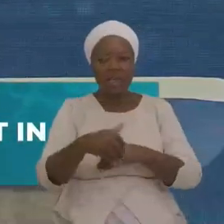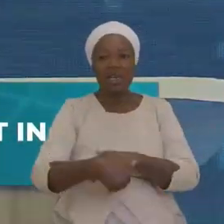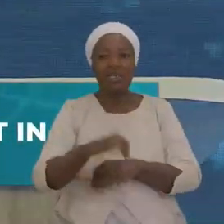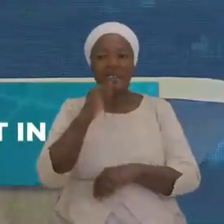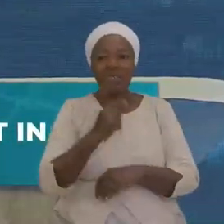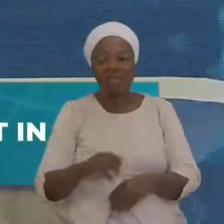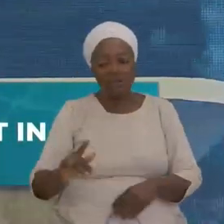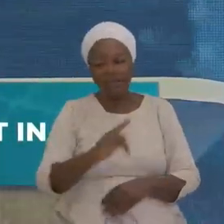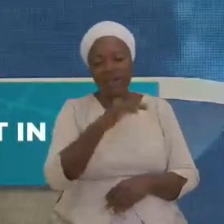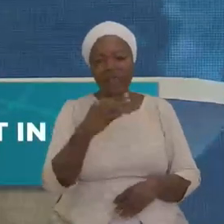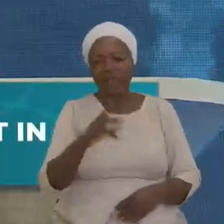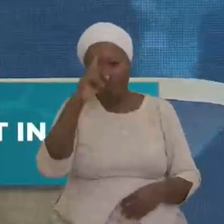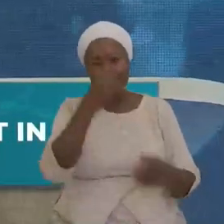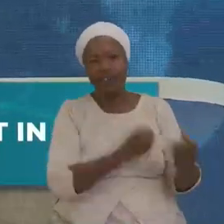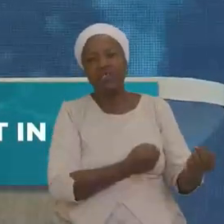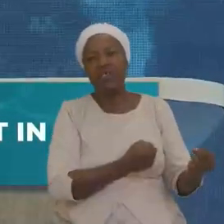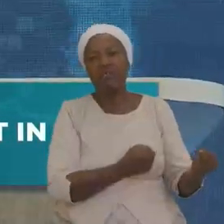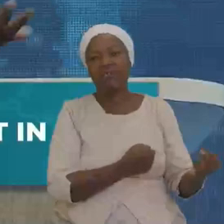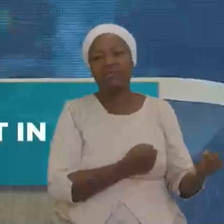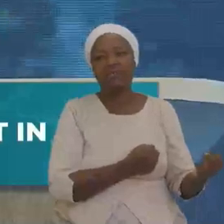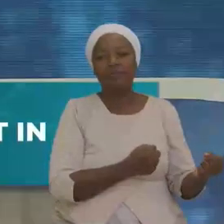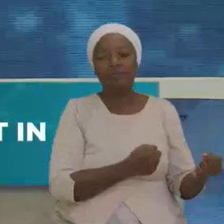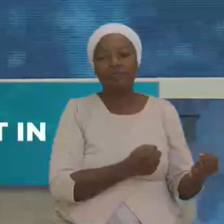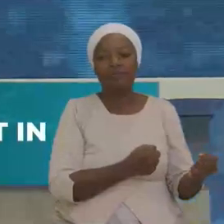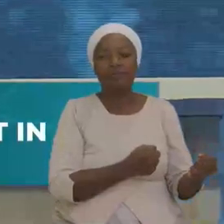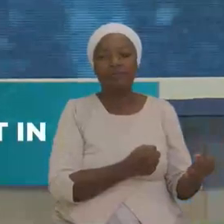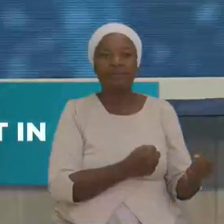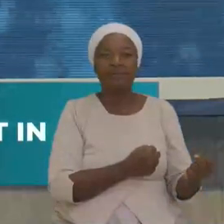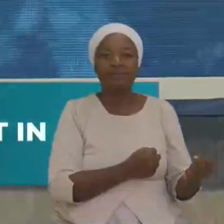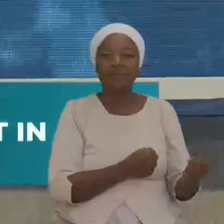L'envol que vous prendrez ce soir, c'est l'envol de la foi.